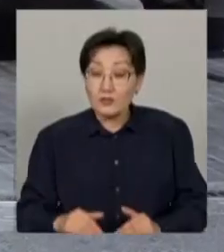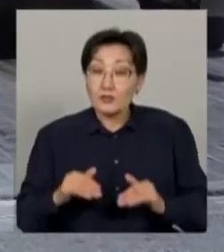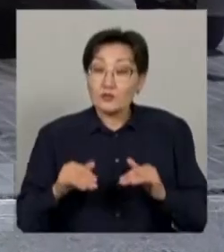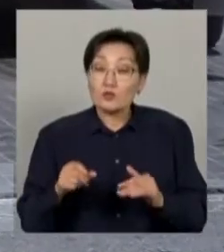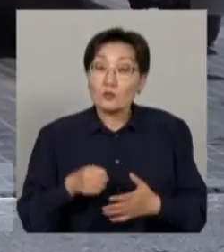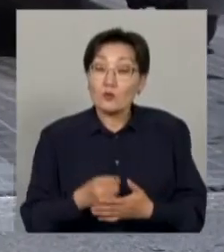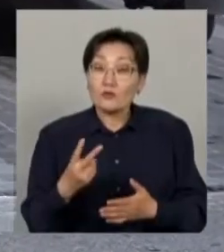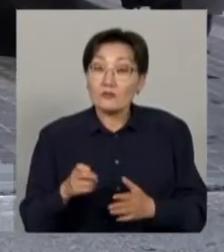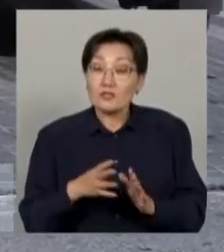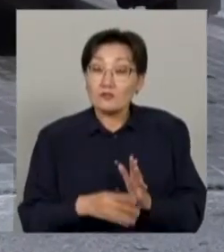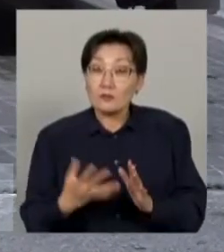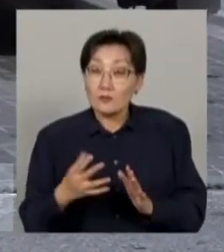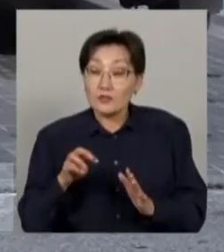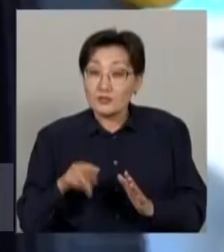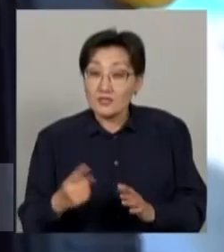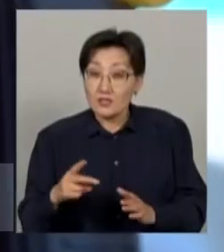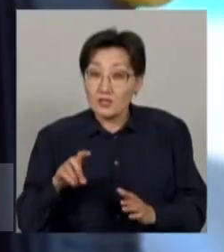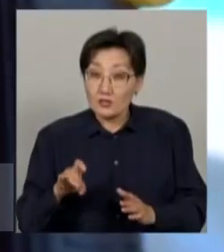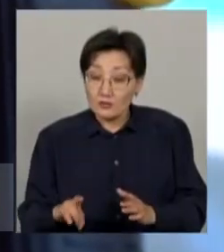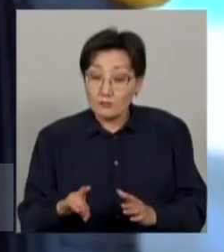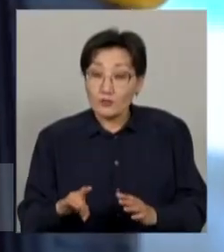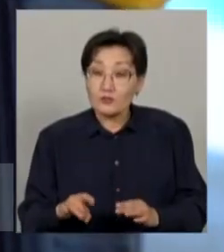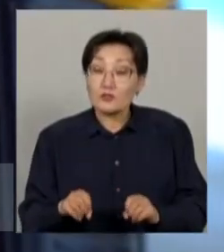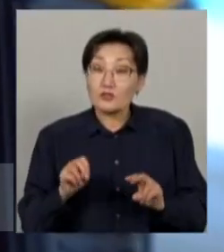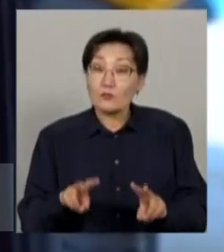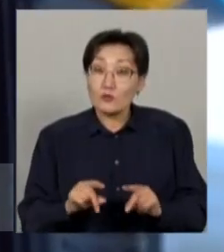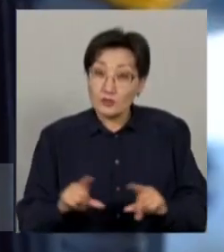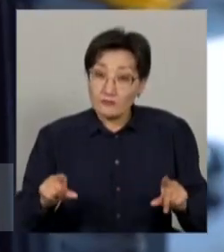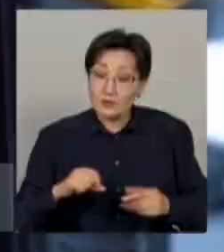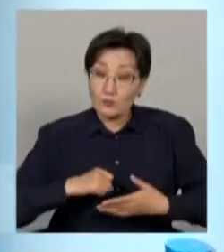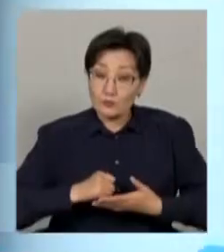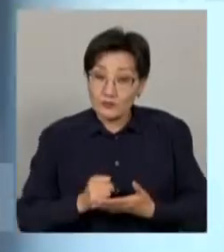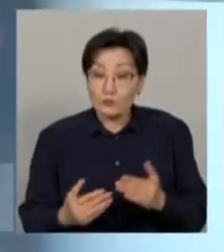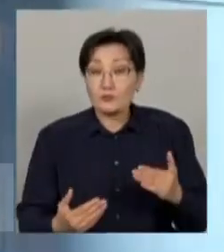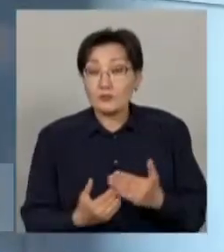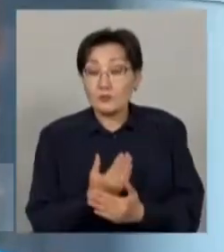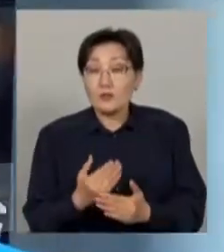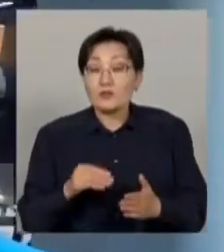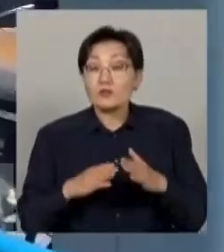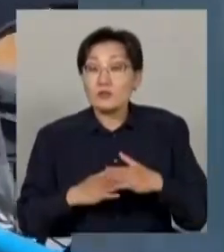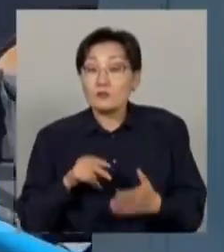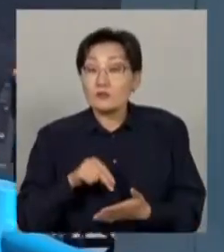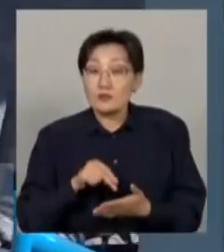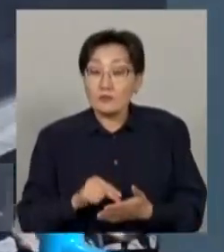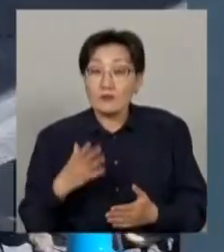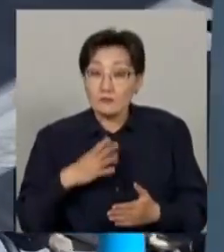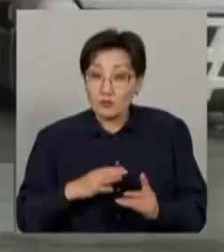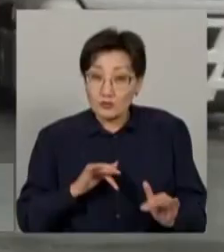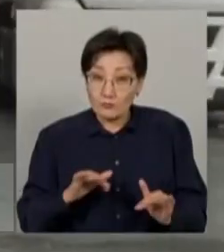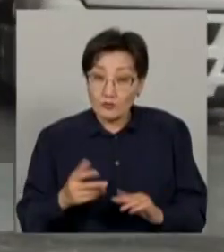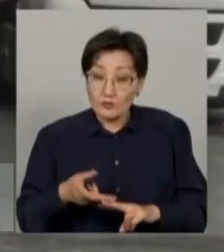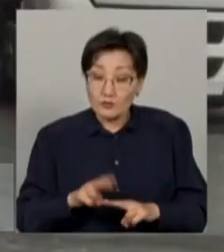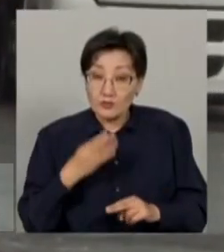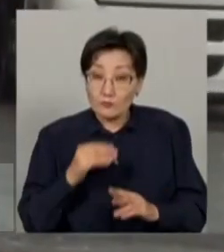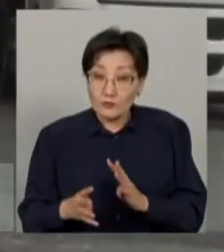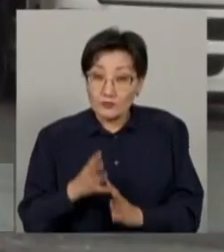повысится до 295 тенге за литр. Как отметили в профильном ведомстве, установление новых предельных цен является вынужденной мерой. Это,